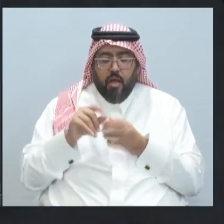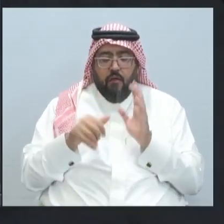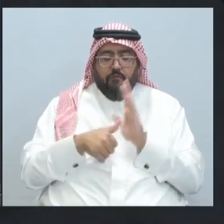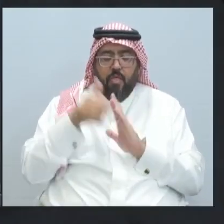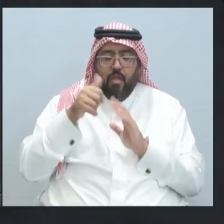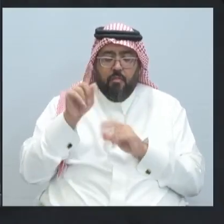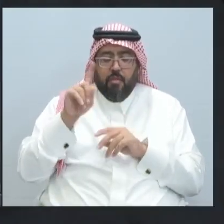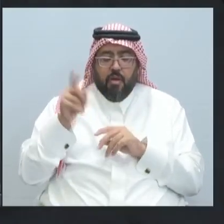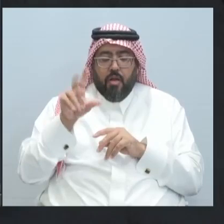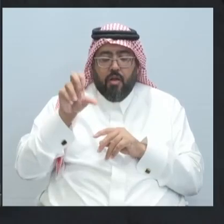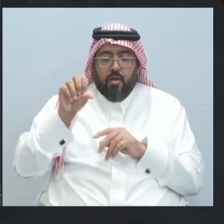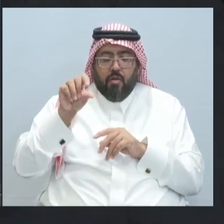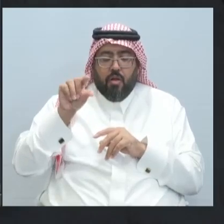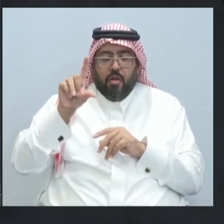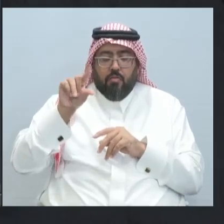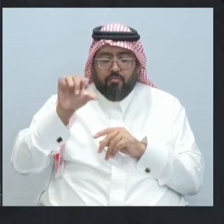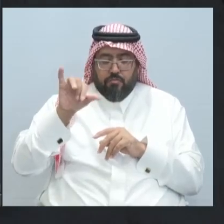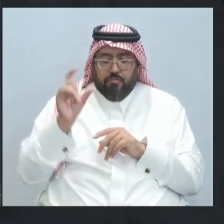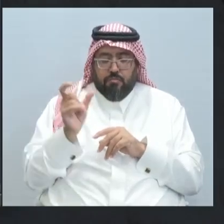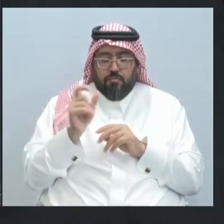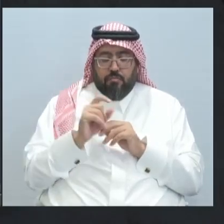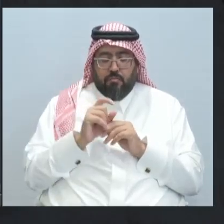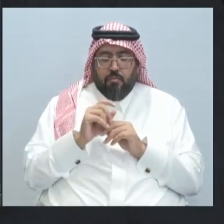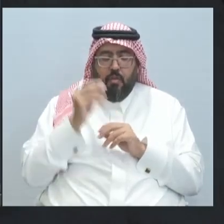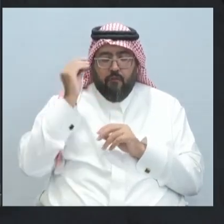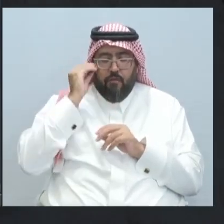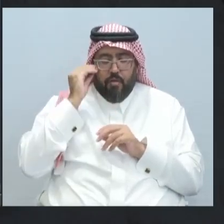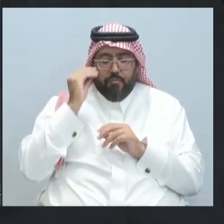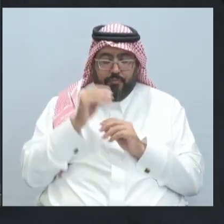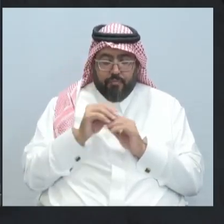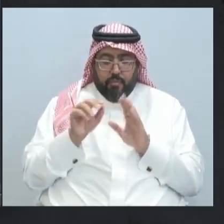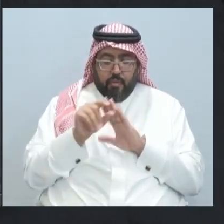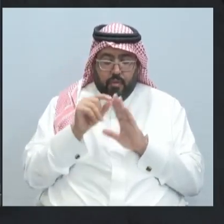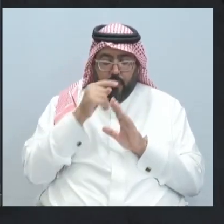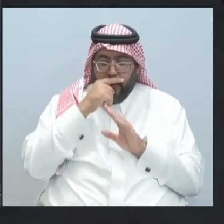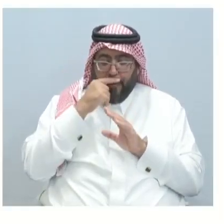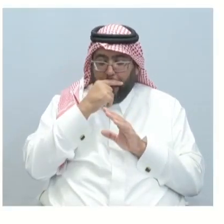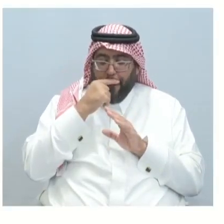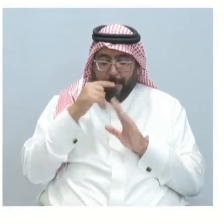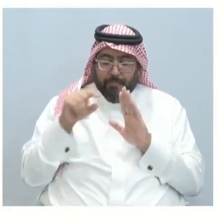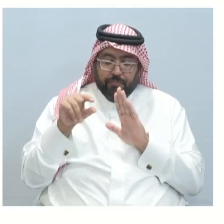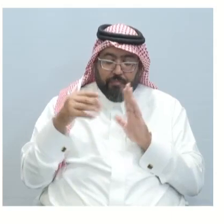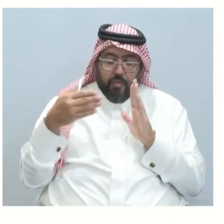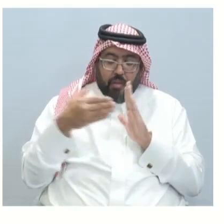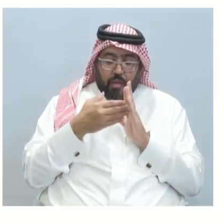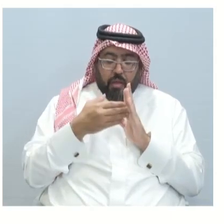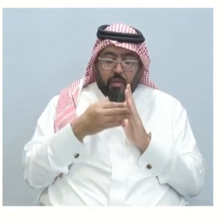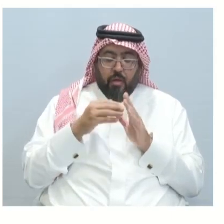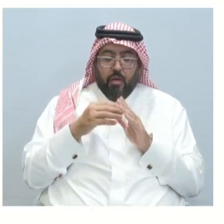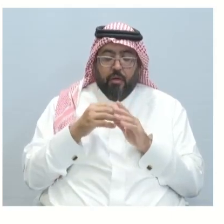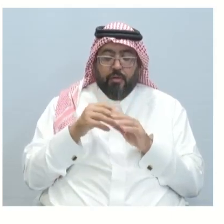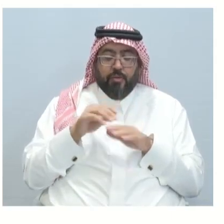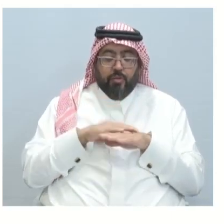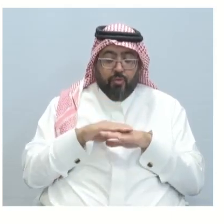الوالدين ما الفضل في بر الوالدين سنتعرف عن ذلك في هذا الدرس ونختم هذا الدرس باننا